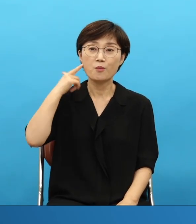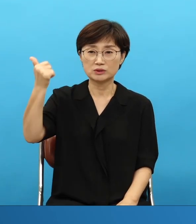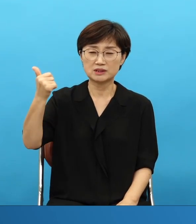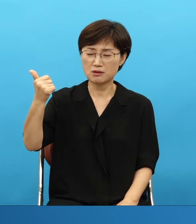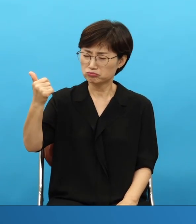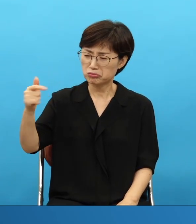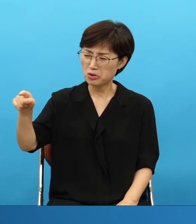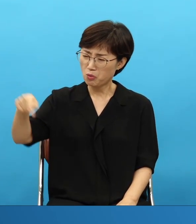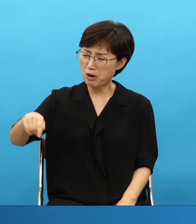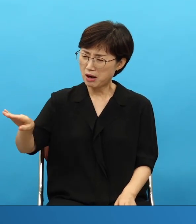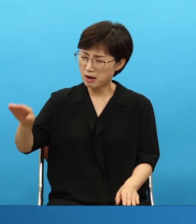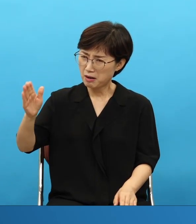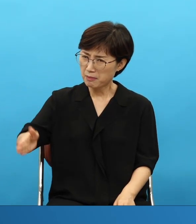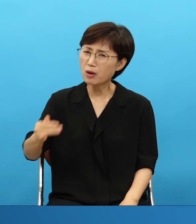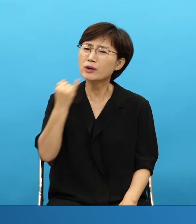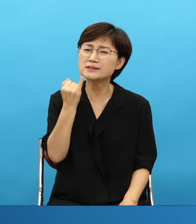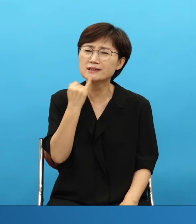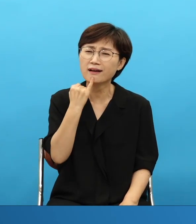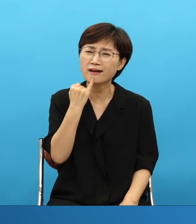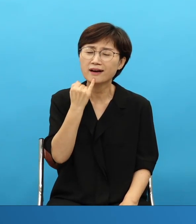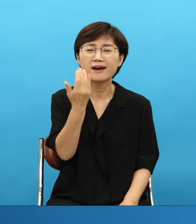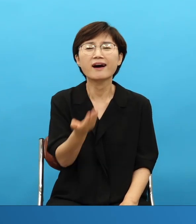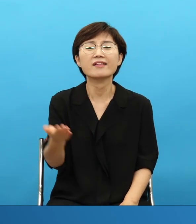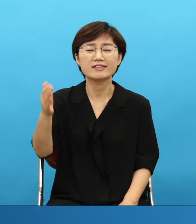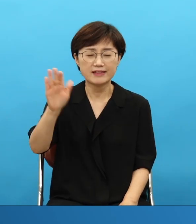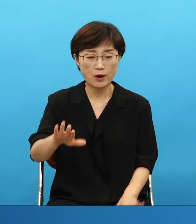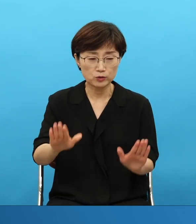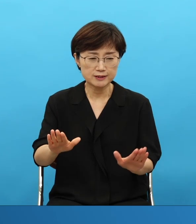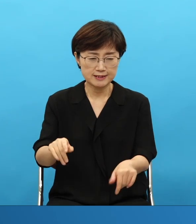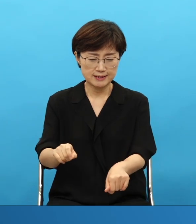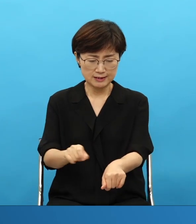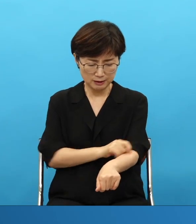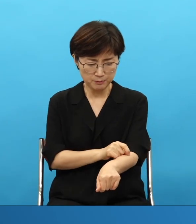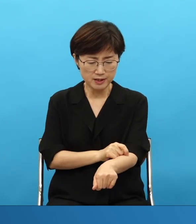뭐 특별하게 좀 예배드리고 여러분 좀